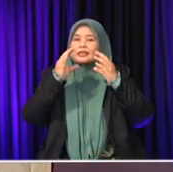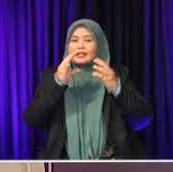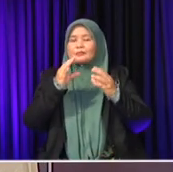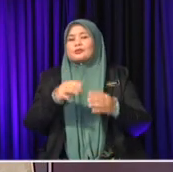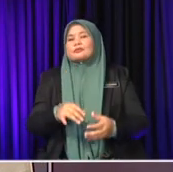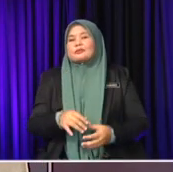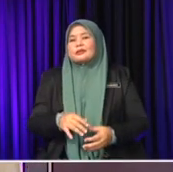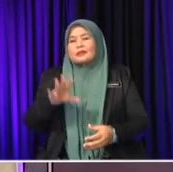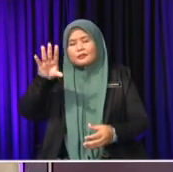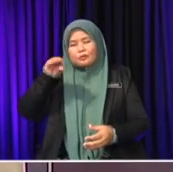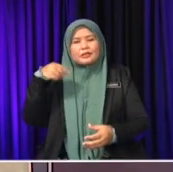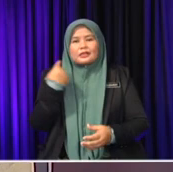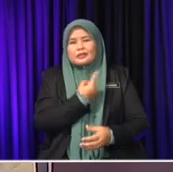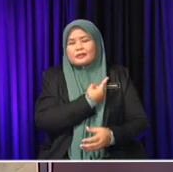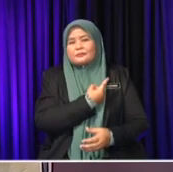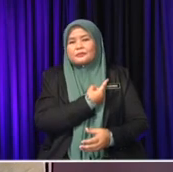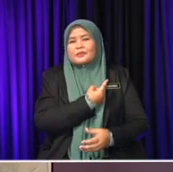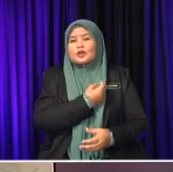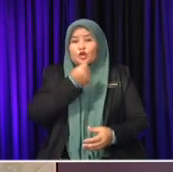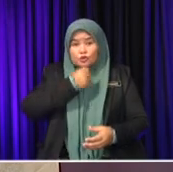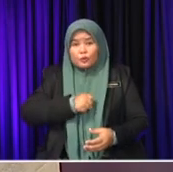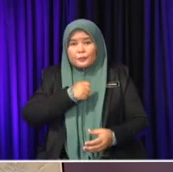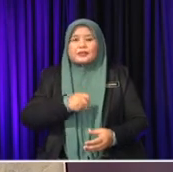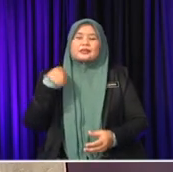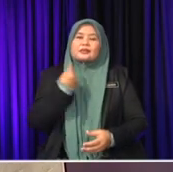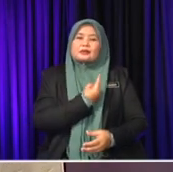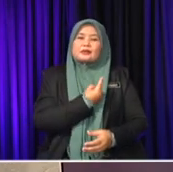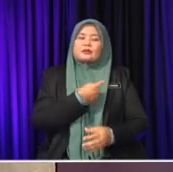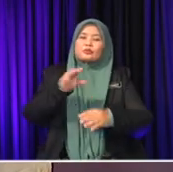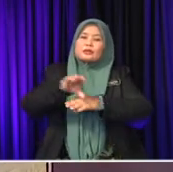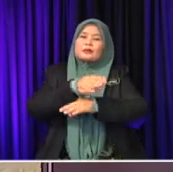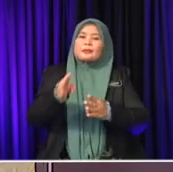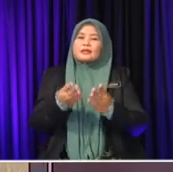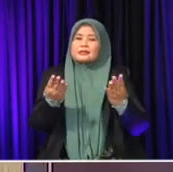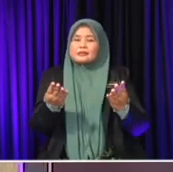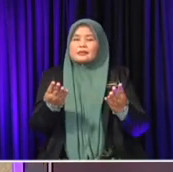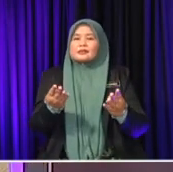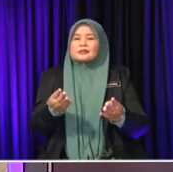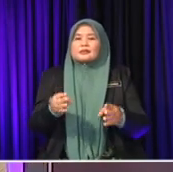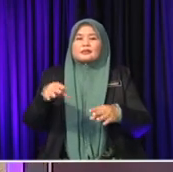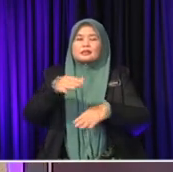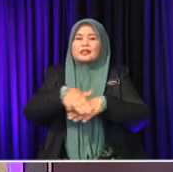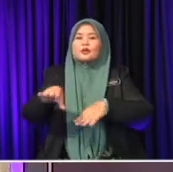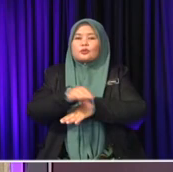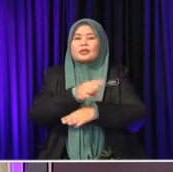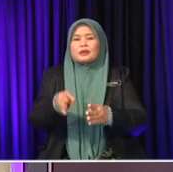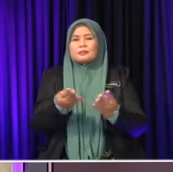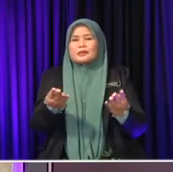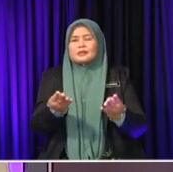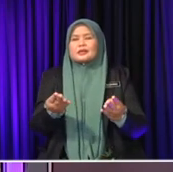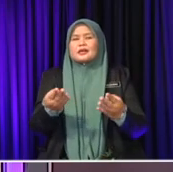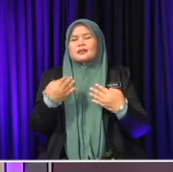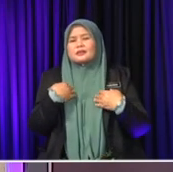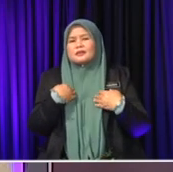lemah lembut kita Budi apa nih sopan santun kita penggunaan bahasa bahasa kita jangan gunakan bahasa-bahasa yang ada